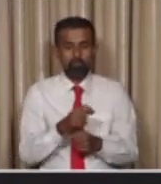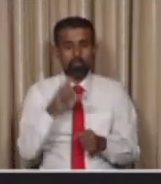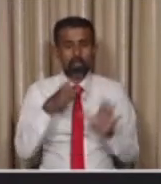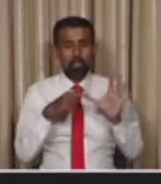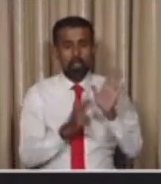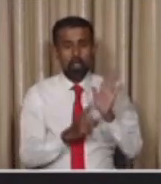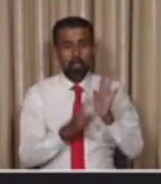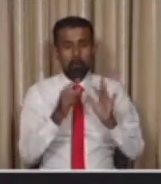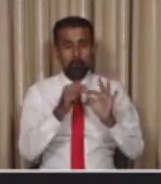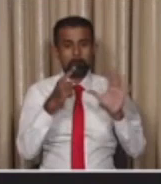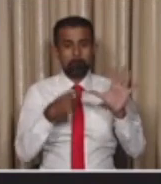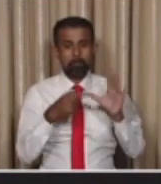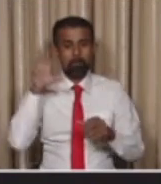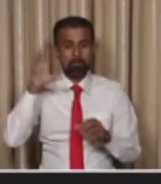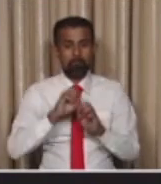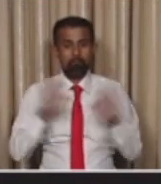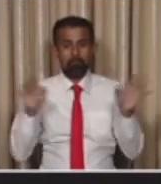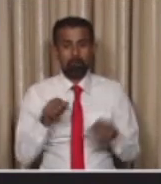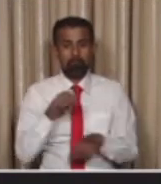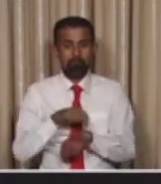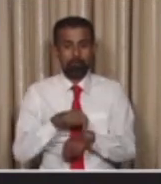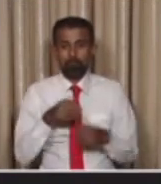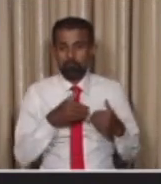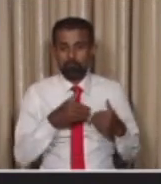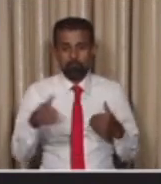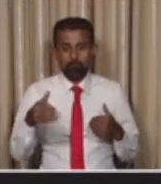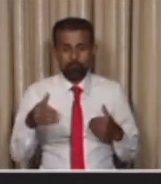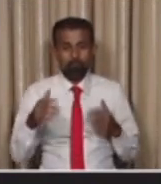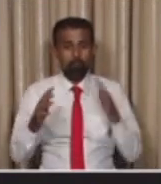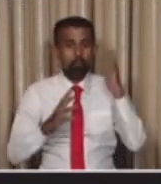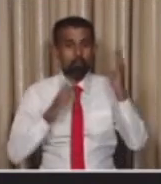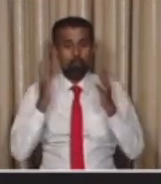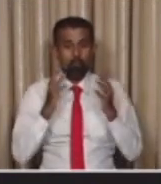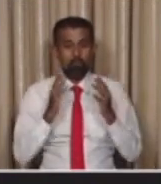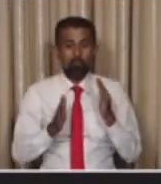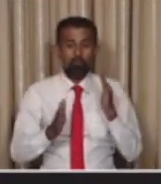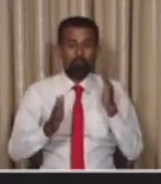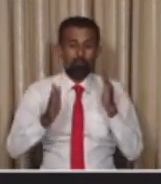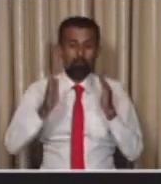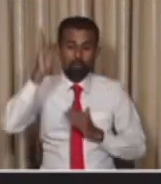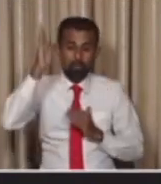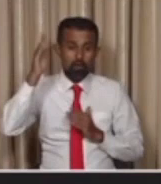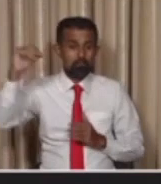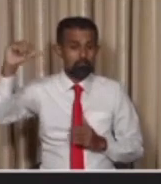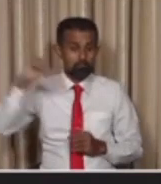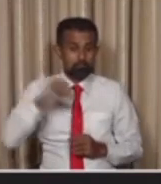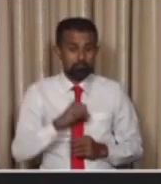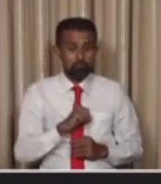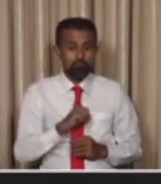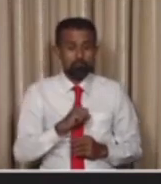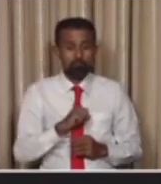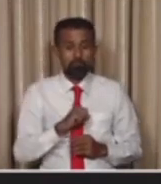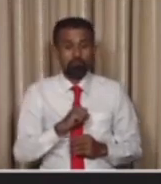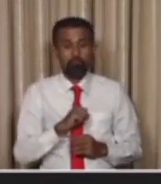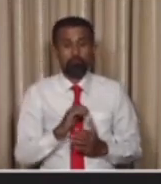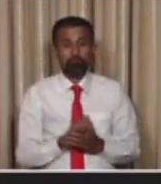රාජ්‍ය ප්‍රකාශයට පත් කළ මොහොතේ සිට ලෝකයේ එහා කොනේ ඉඳලා මෙහා කොනේ සිඩ්නි නුවරට